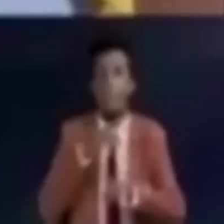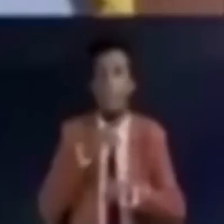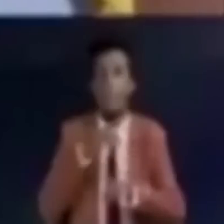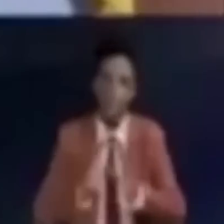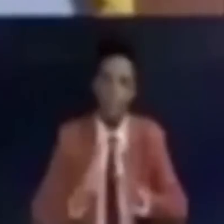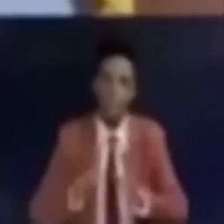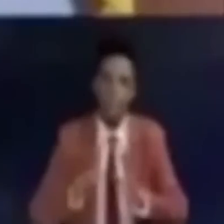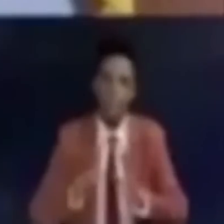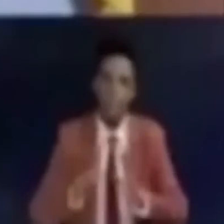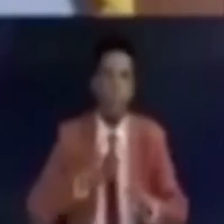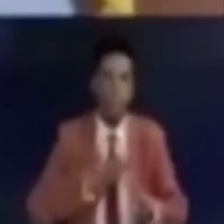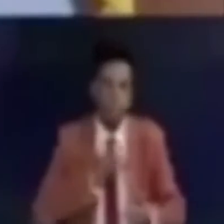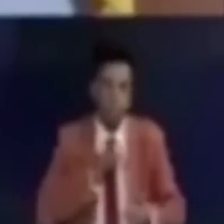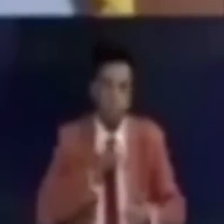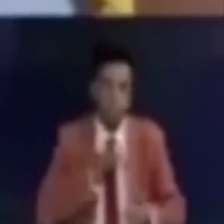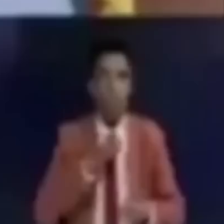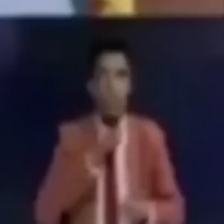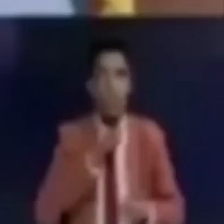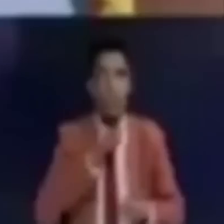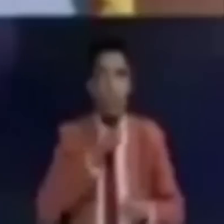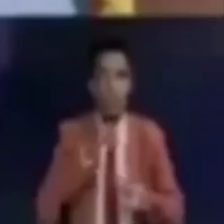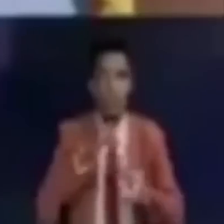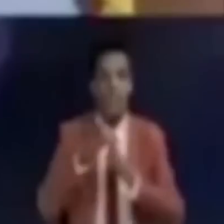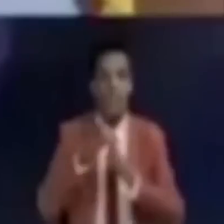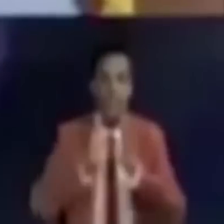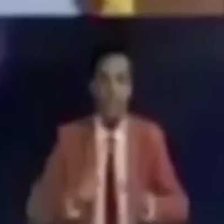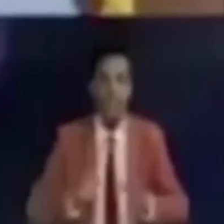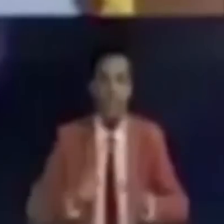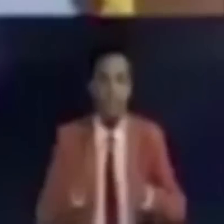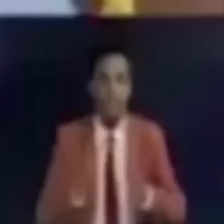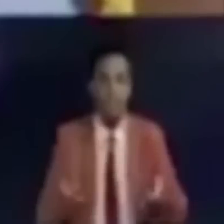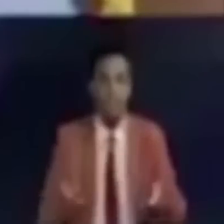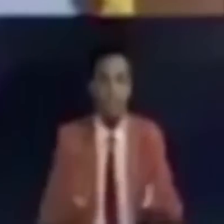መስፈን እኛው ነን። ለአማራ ክልል ሰላም መናጋትም